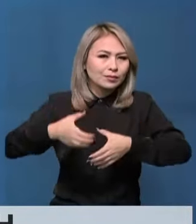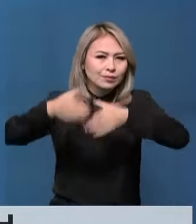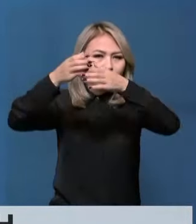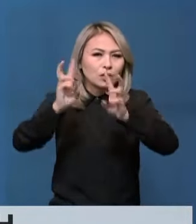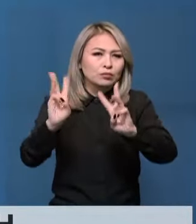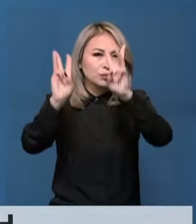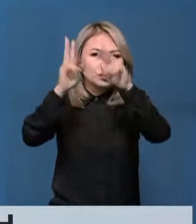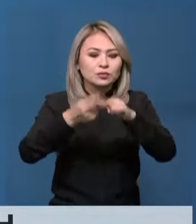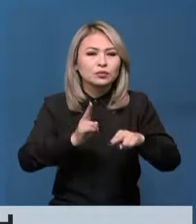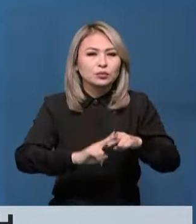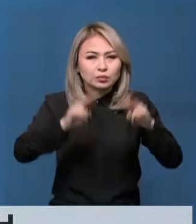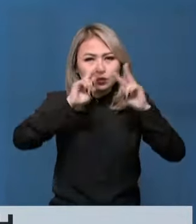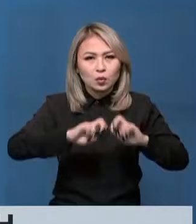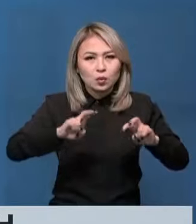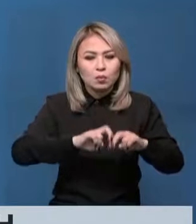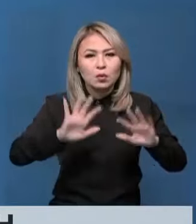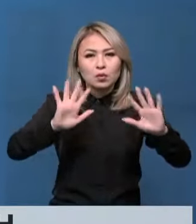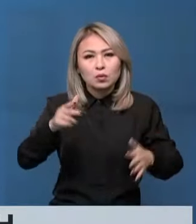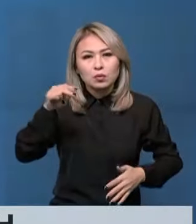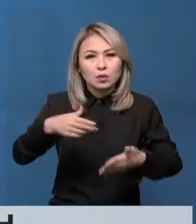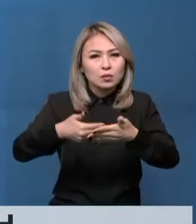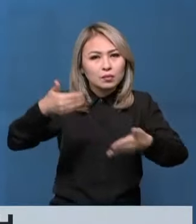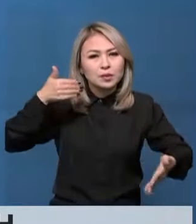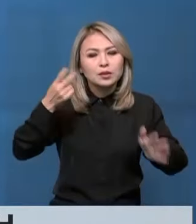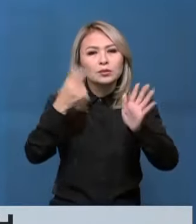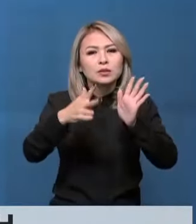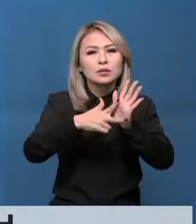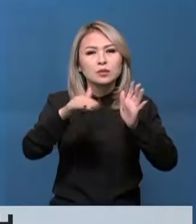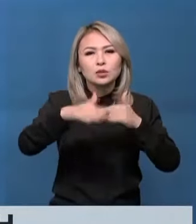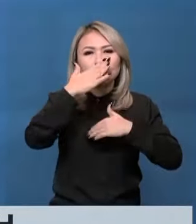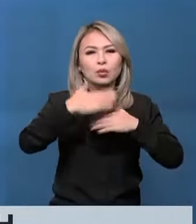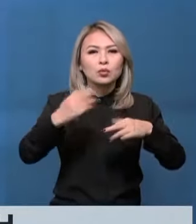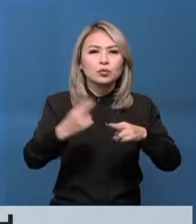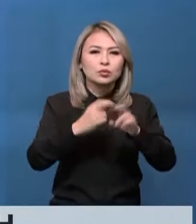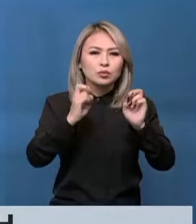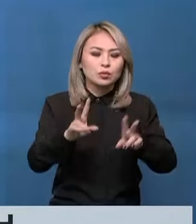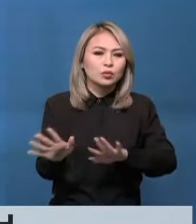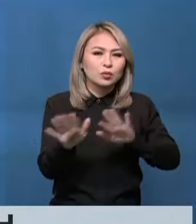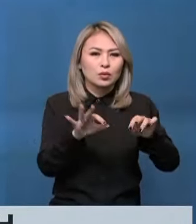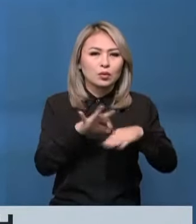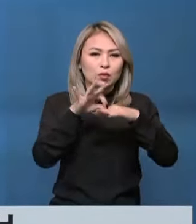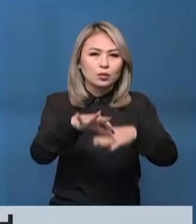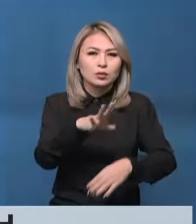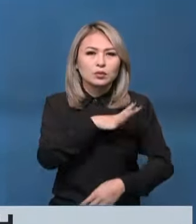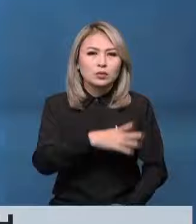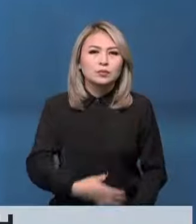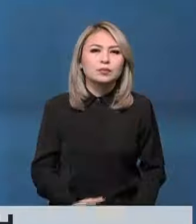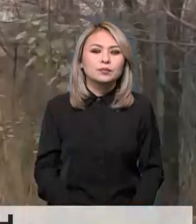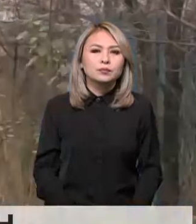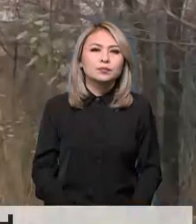мұржаларын толық зерделеп шыққан. Апаттың алдын алуға бағытталған 28 мыңға жуық қауіпсіздік шарасын өткізді.